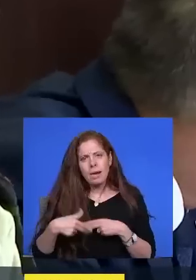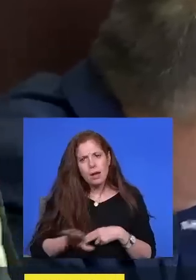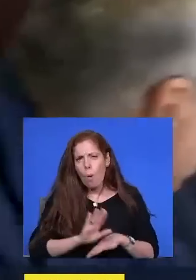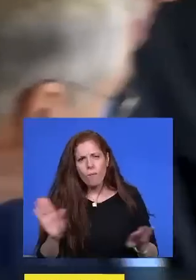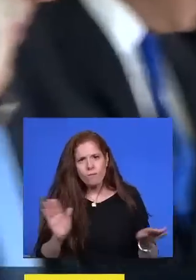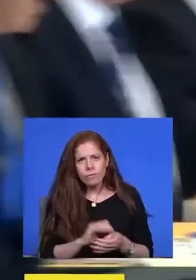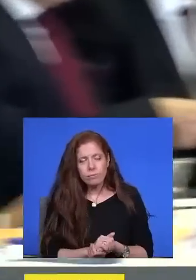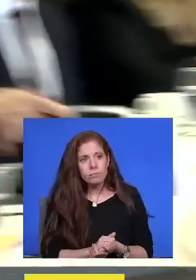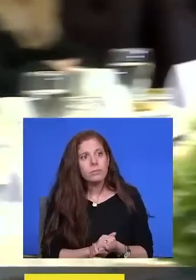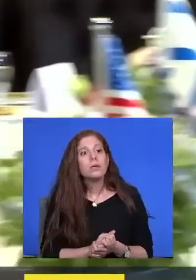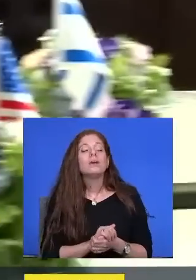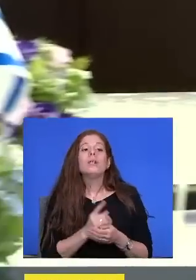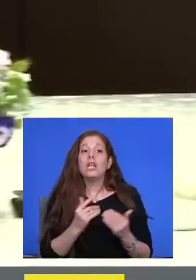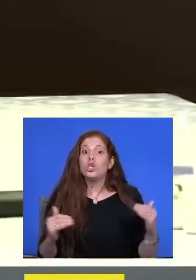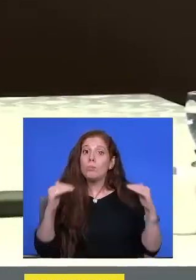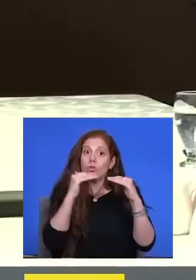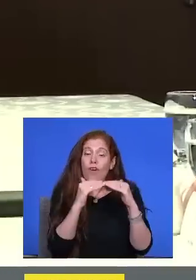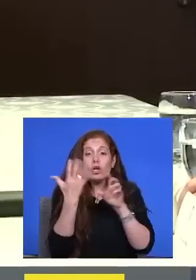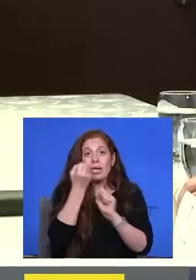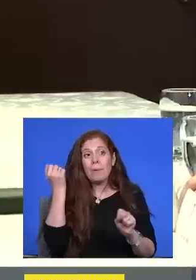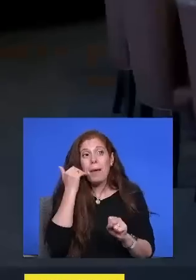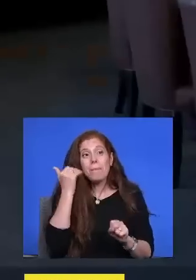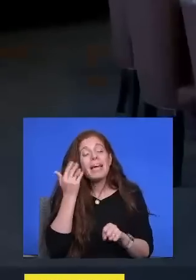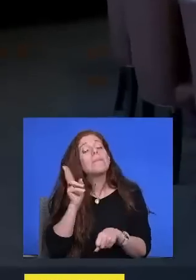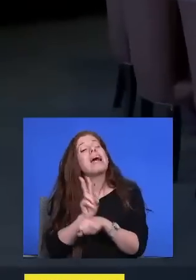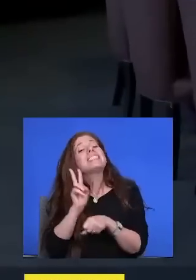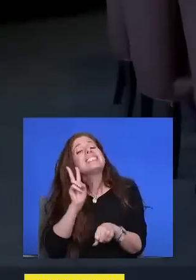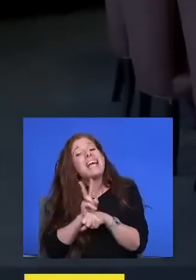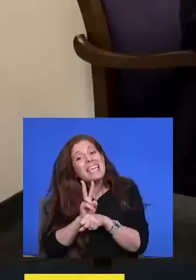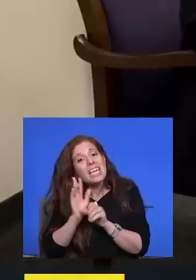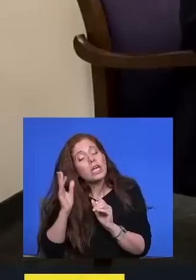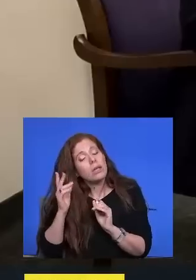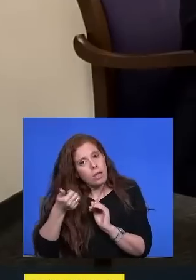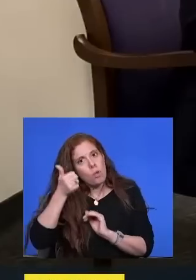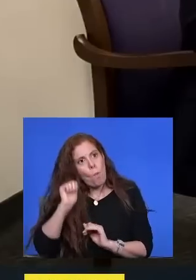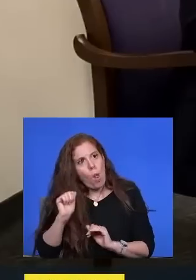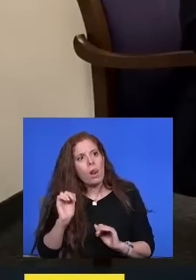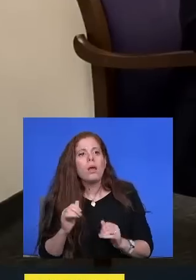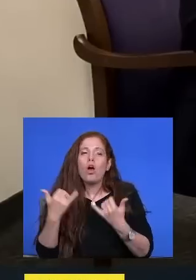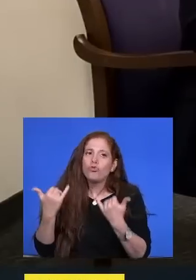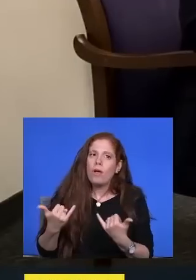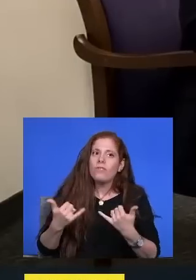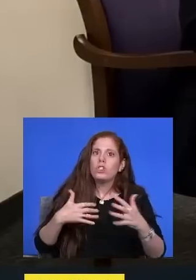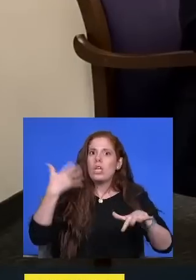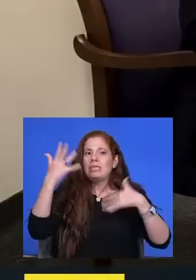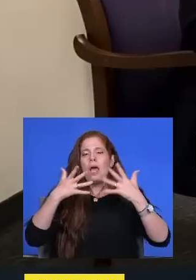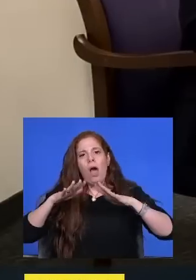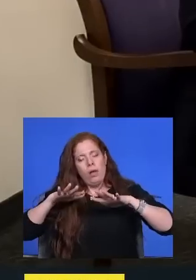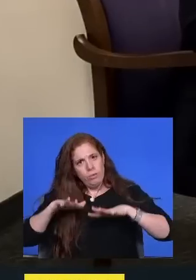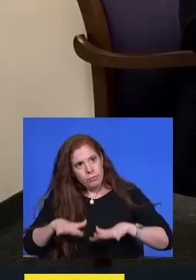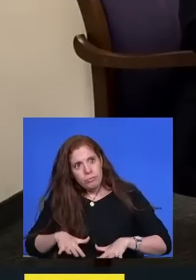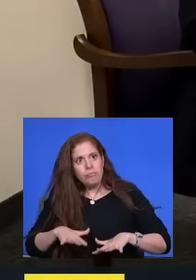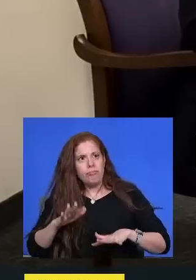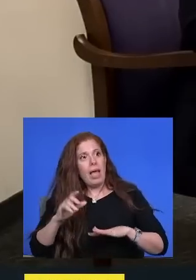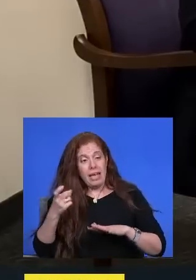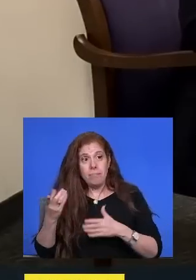לשם השוואה, השגריר האמריקני לישראל היה זהיר הרבה יותר בעניין זה אתמול. Now that the table is clean, the White House invitation is